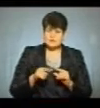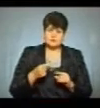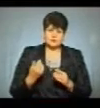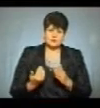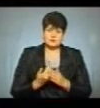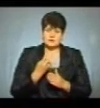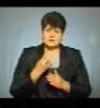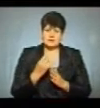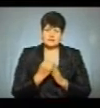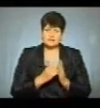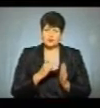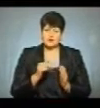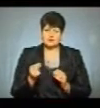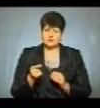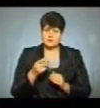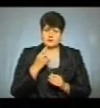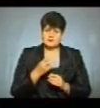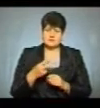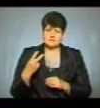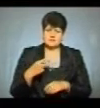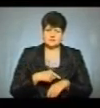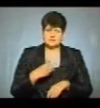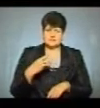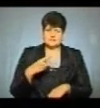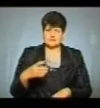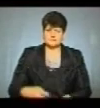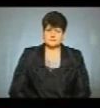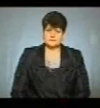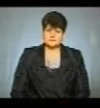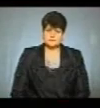І на цьому зі мене все. Наступний випуск новин на телеканалі UA Тернопіль. Дивіться о 20:30.